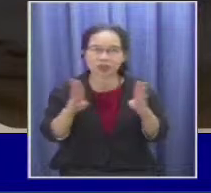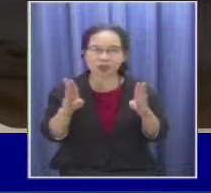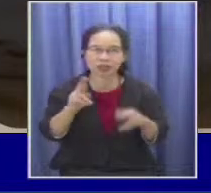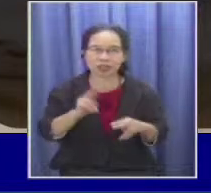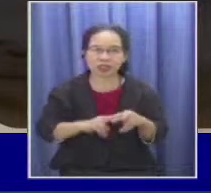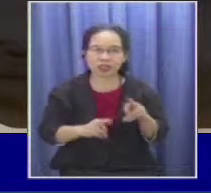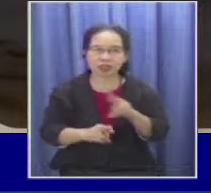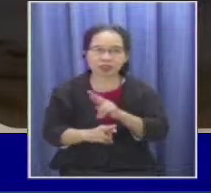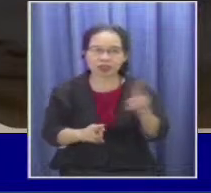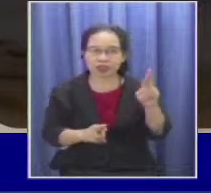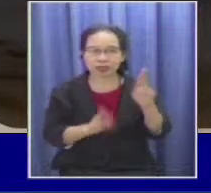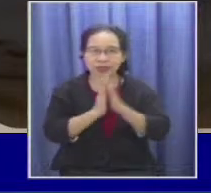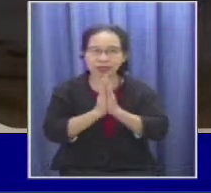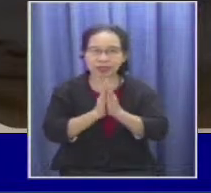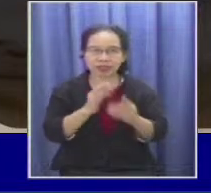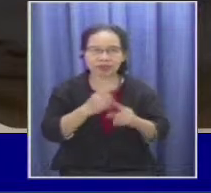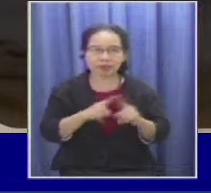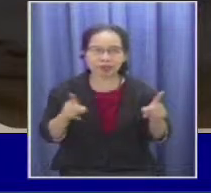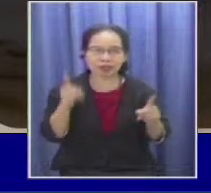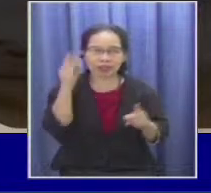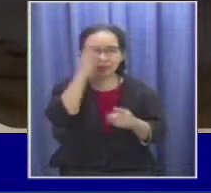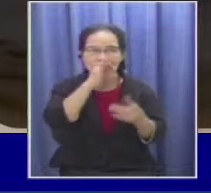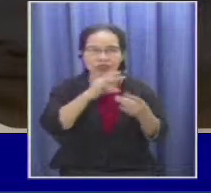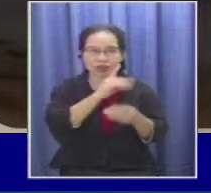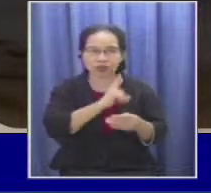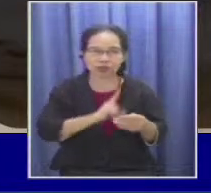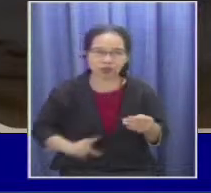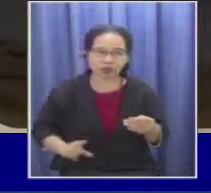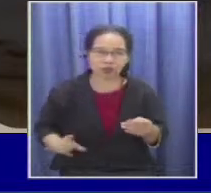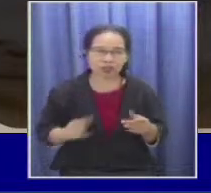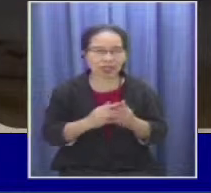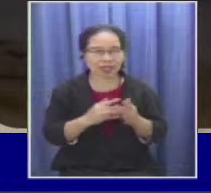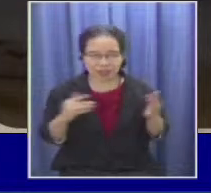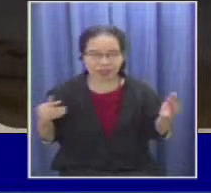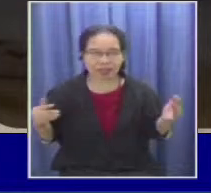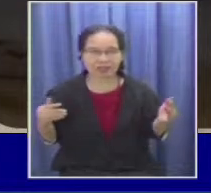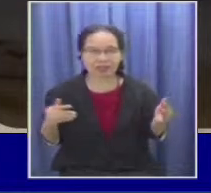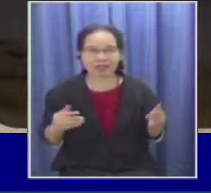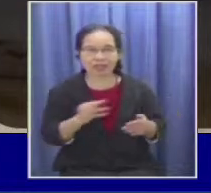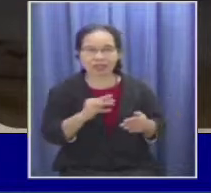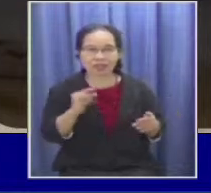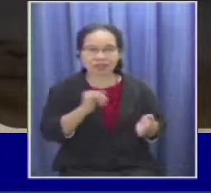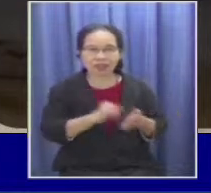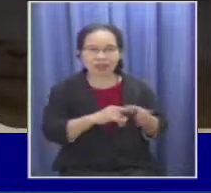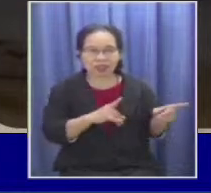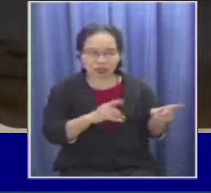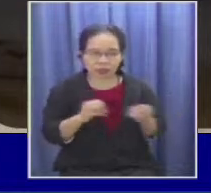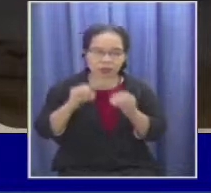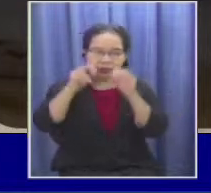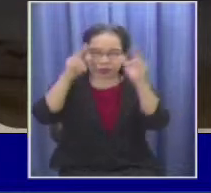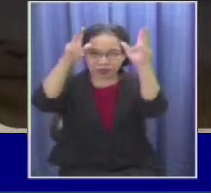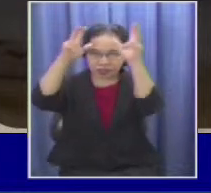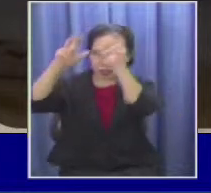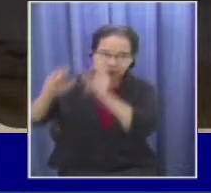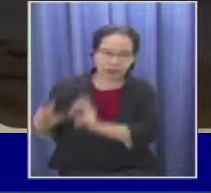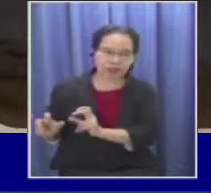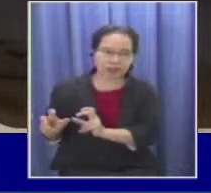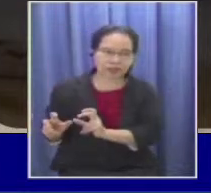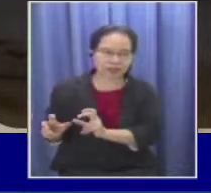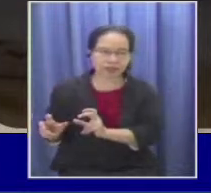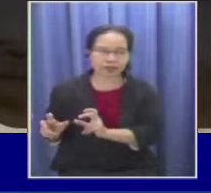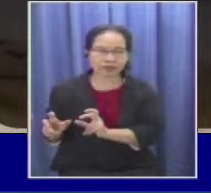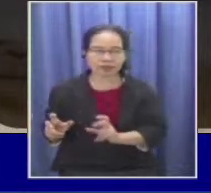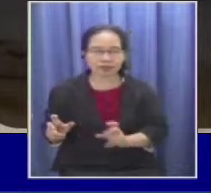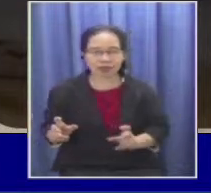asuma buye ama won Mpaebɔ na Awurade anisa wana woyɛ bɔne mpamoto Nyankopɔn asem na mu na hɔ